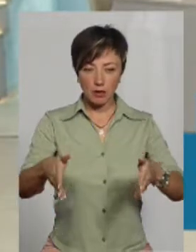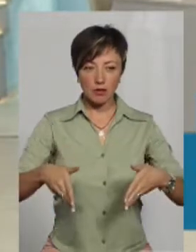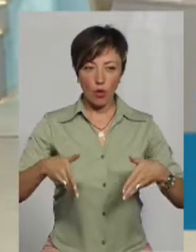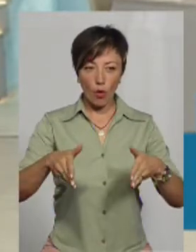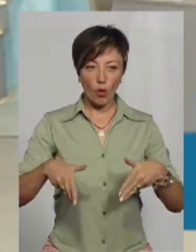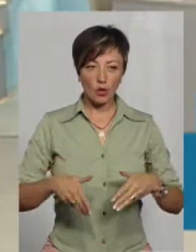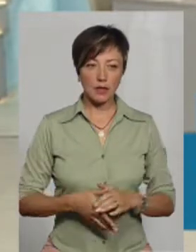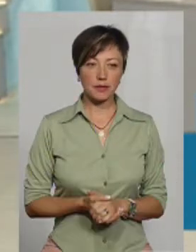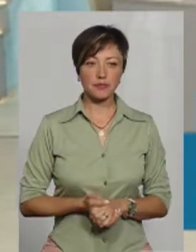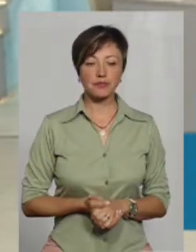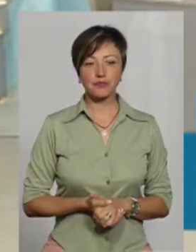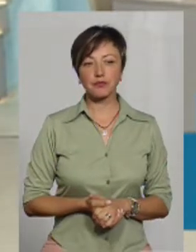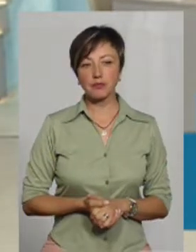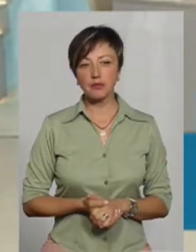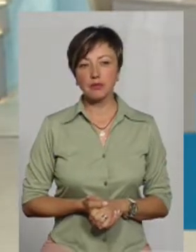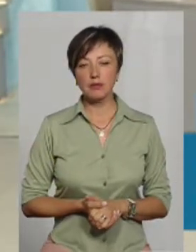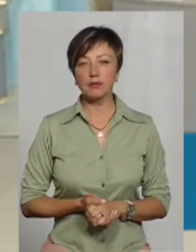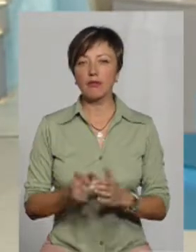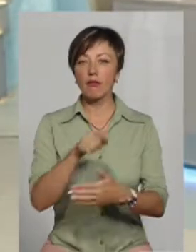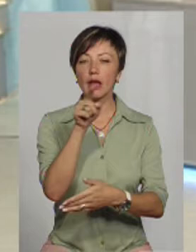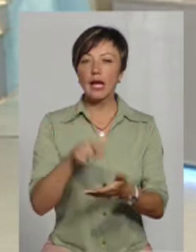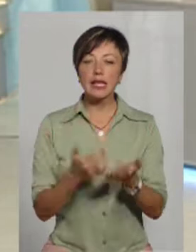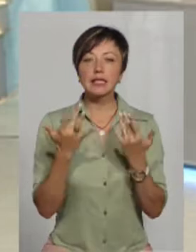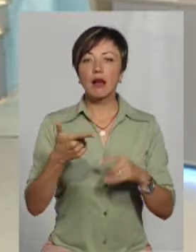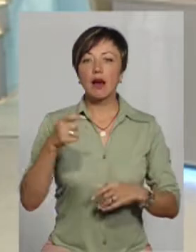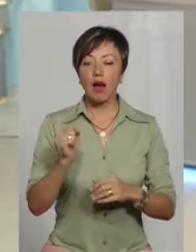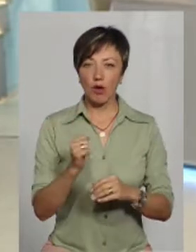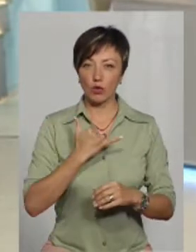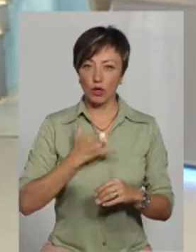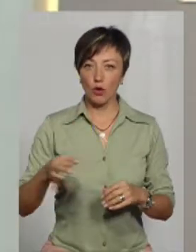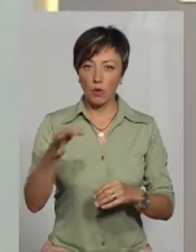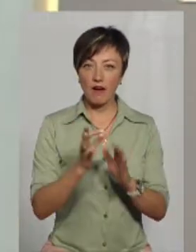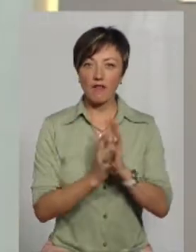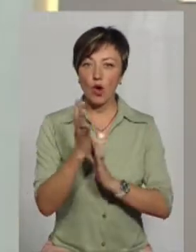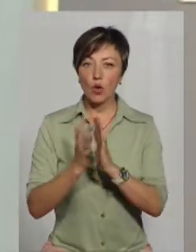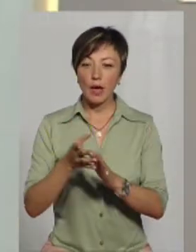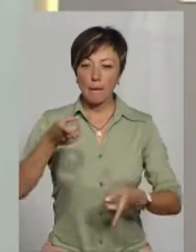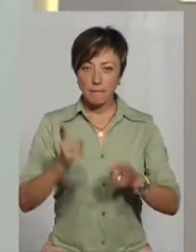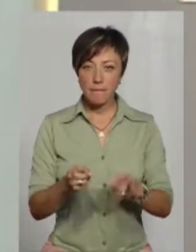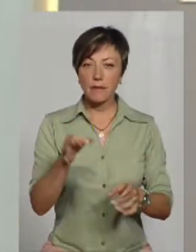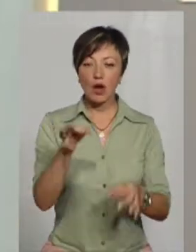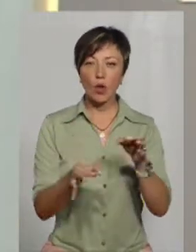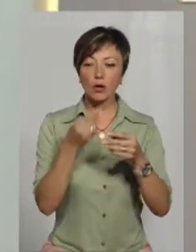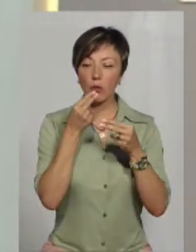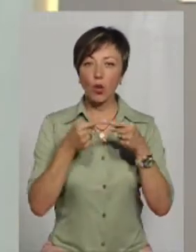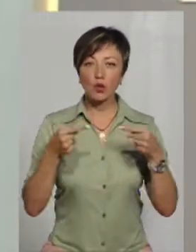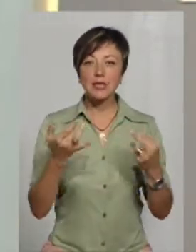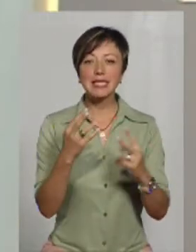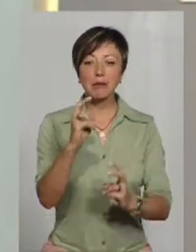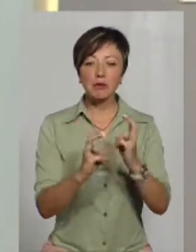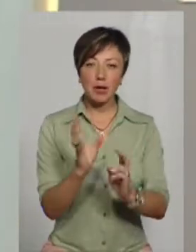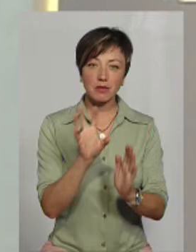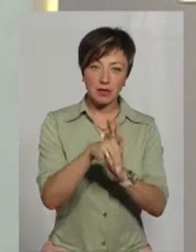да, про городики, да. Так? На скількох гектарах в нашій області вирощується органічна продукція і скільки підприємств у